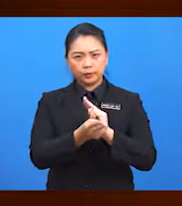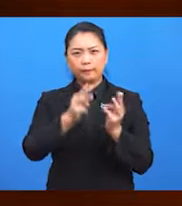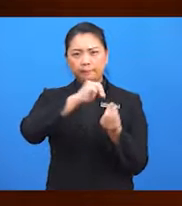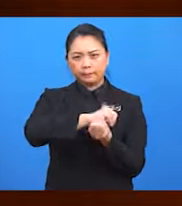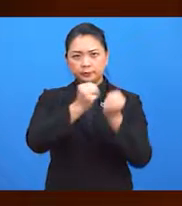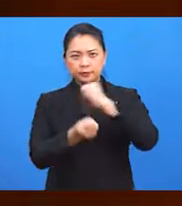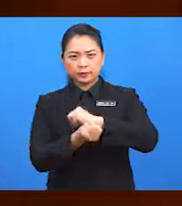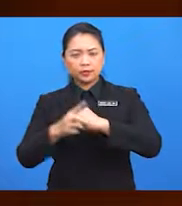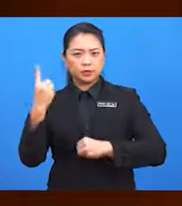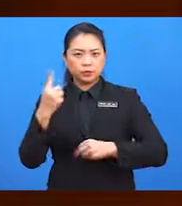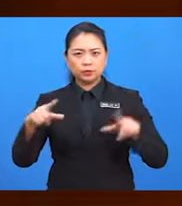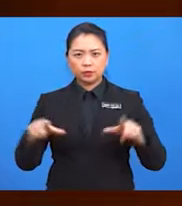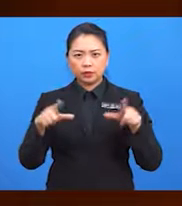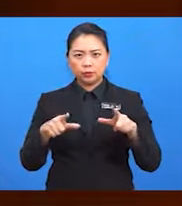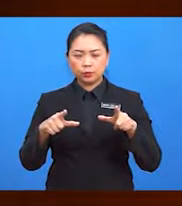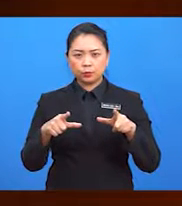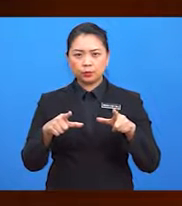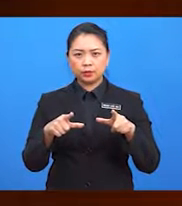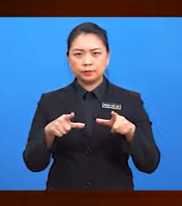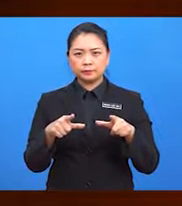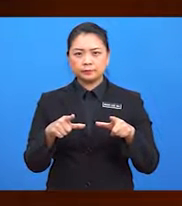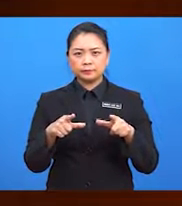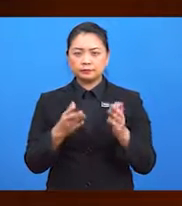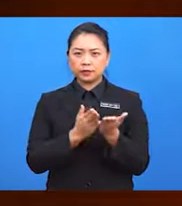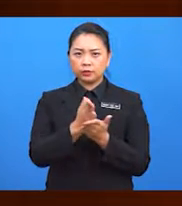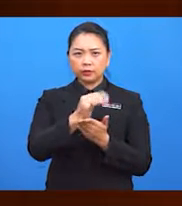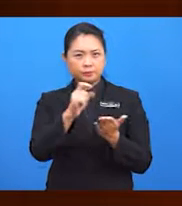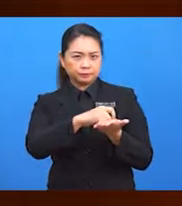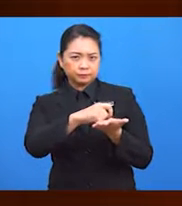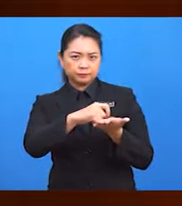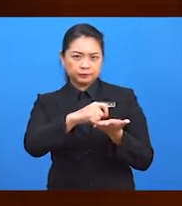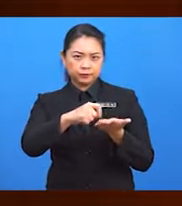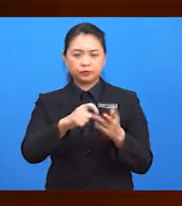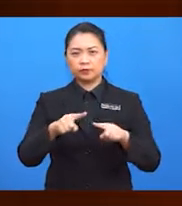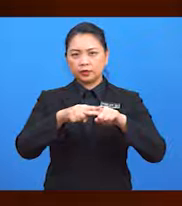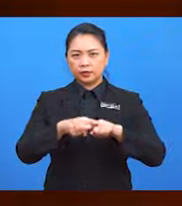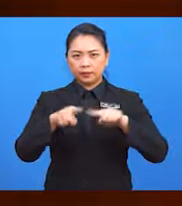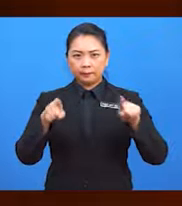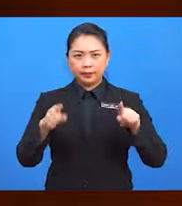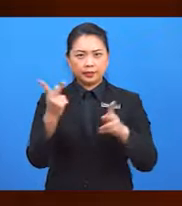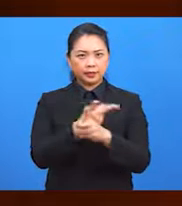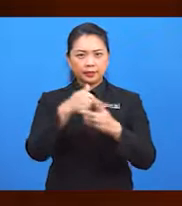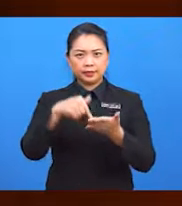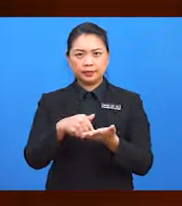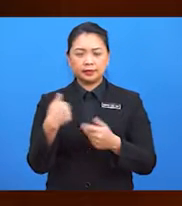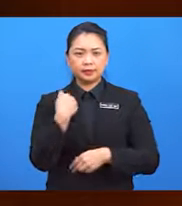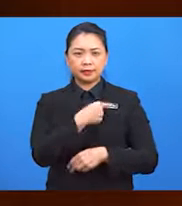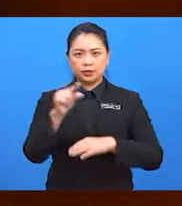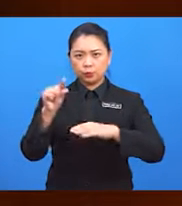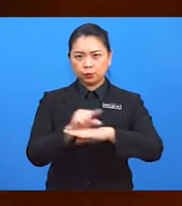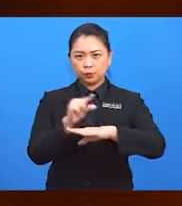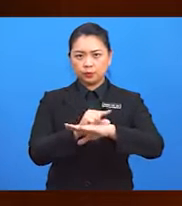Manipulasi sering dilakukan secara ilmiah iaitu melalui penulisan. Namun, kali ini kita